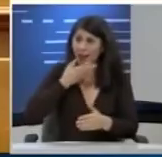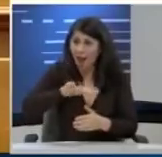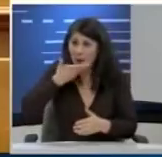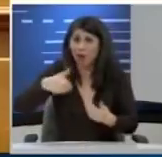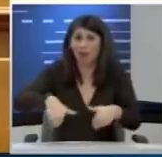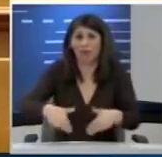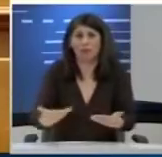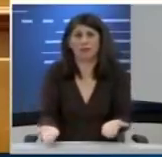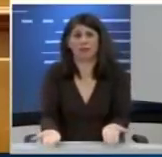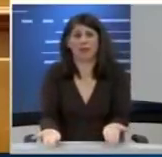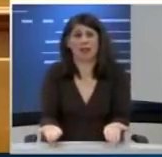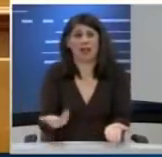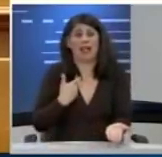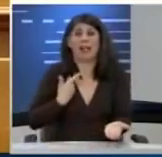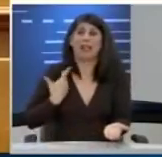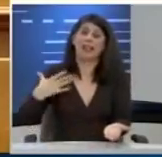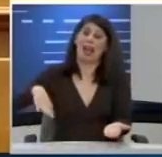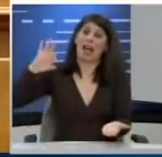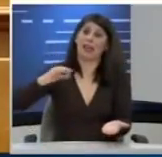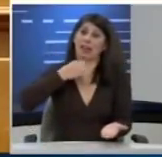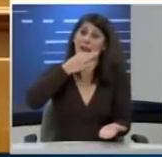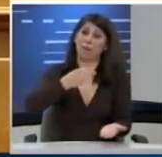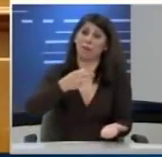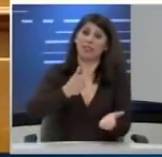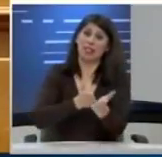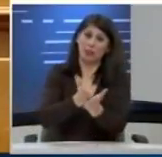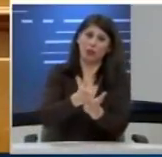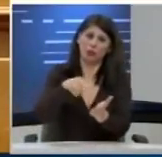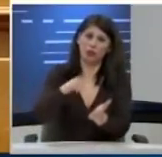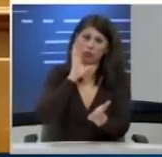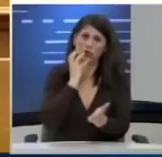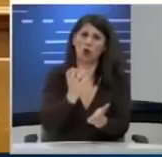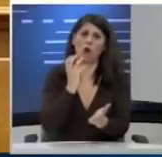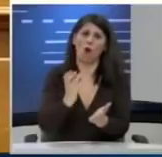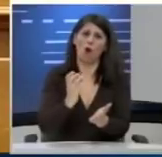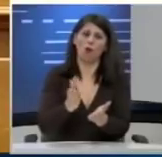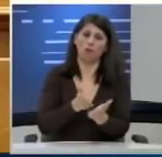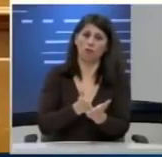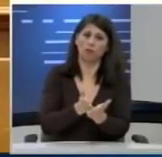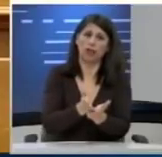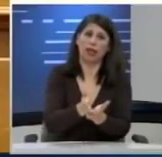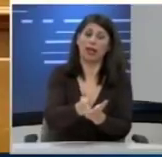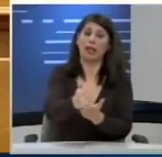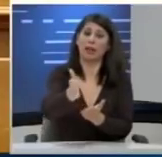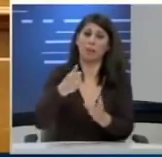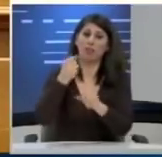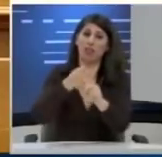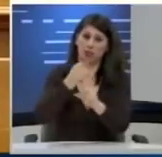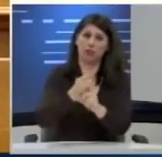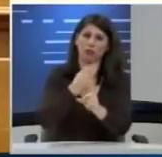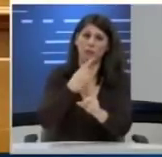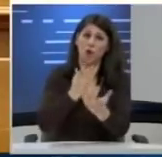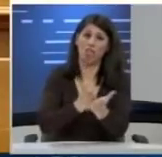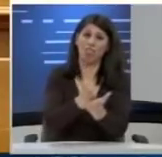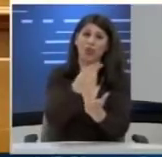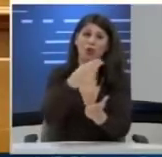Και να μας λέτε γιατί είπες πρωτίστως ηθικό. Γιατί αυτή είναι μια σοβαρή γραμμή διεκδίκηση, κυρίες και συνάδελφοι. Και